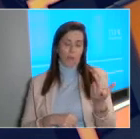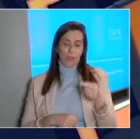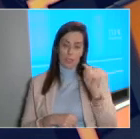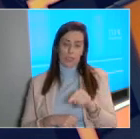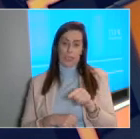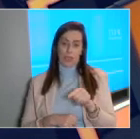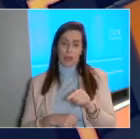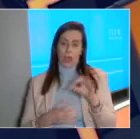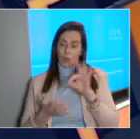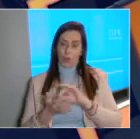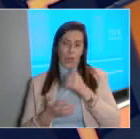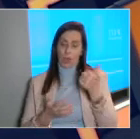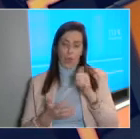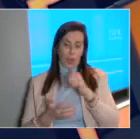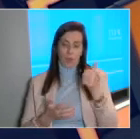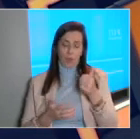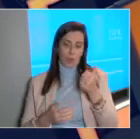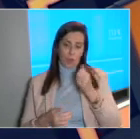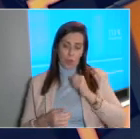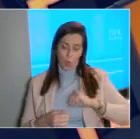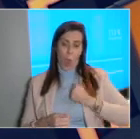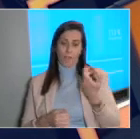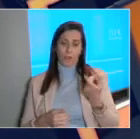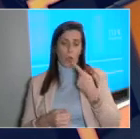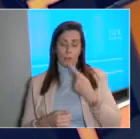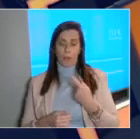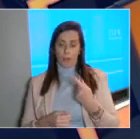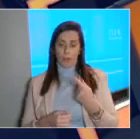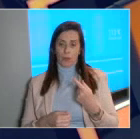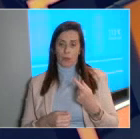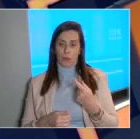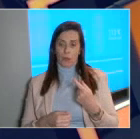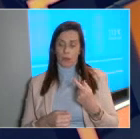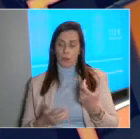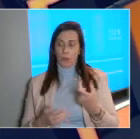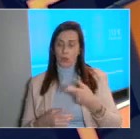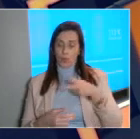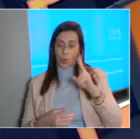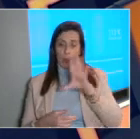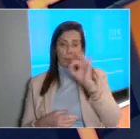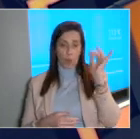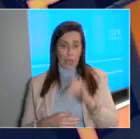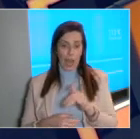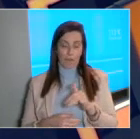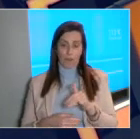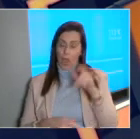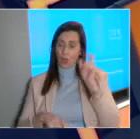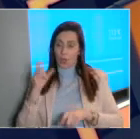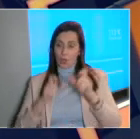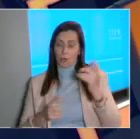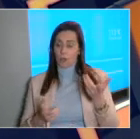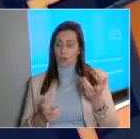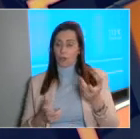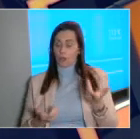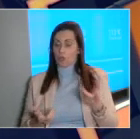זה הנקודה הכי הכי הכי כואבת. מדובר על יותר מחצי מיליון אנשים